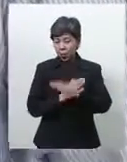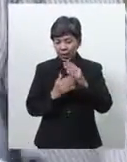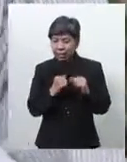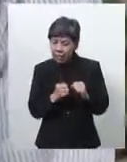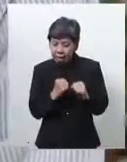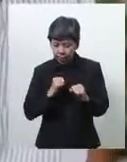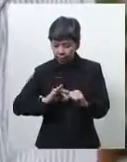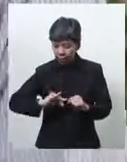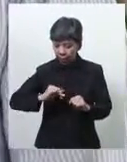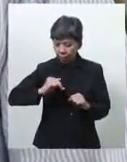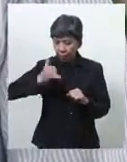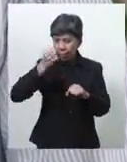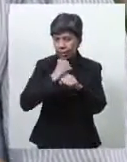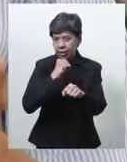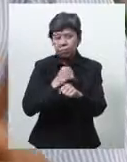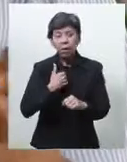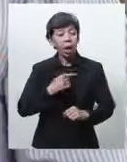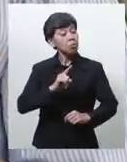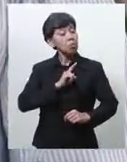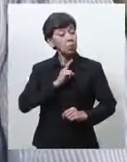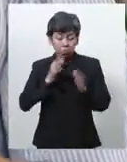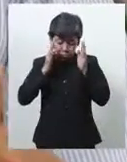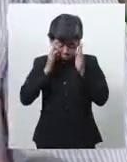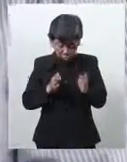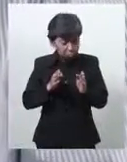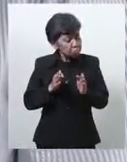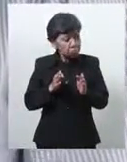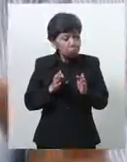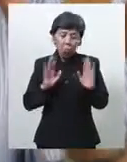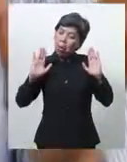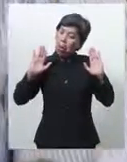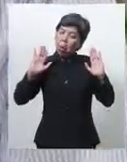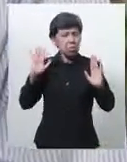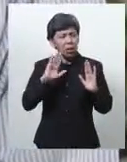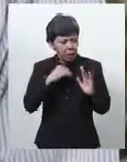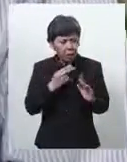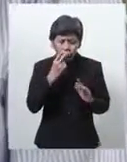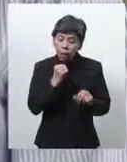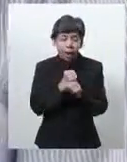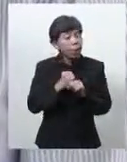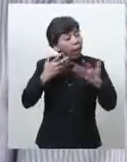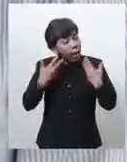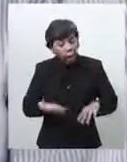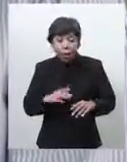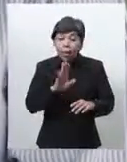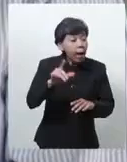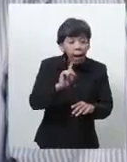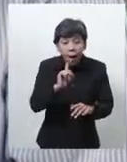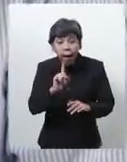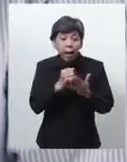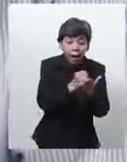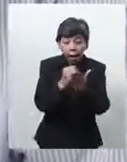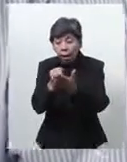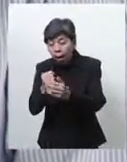เขาพยายามที่จะพัฒนาตัวเองตลอดไม่ใช่ว่าตัวเองมีหน้าที่อย่างใดอย่างหนึ่งแล้วก็จะทำแค่หน้าที่นั้นแต่เขาจะมาว่าเขาจะส